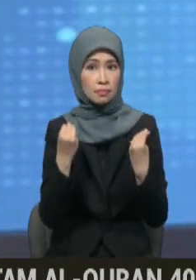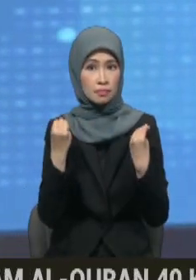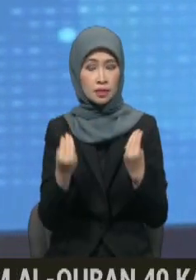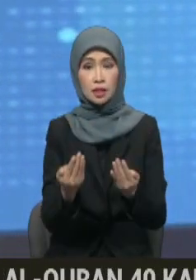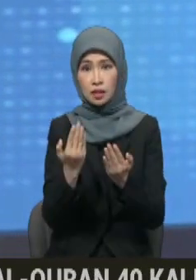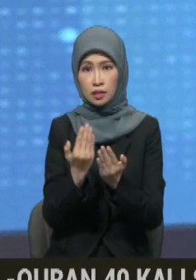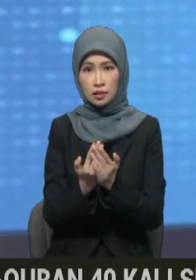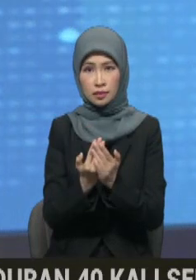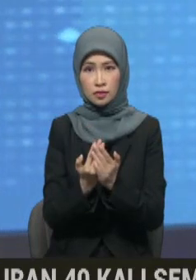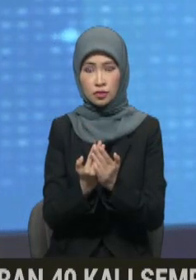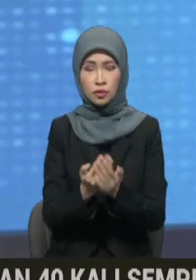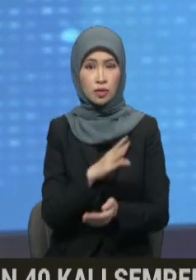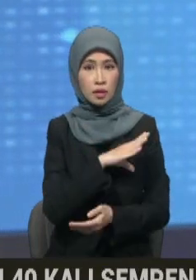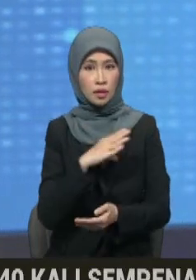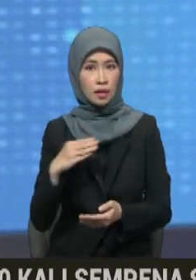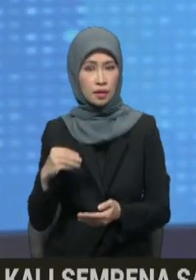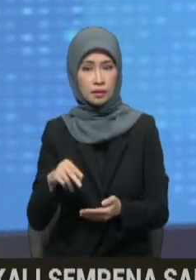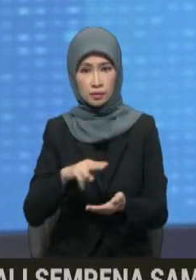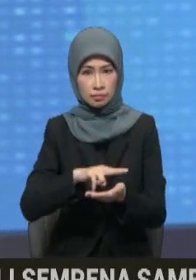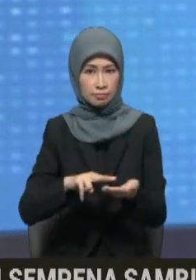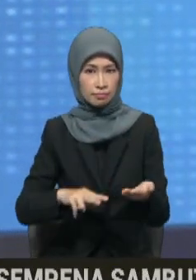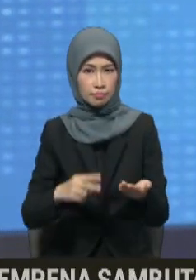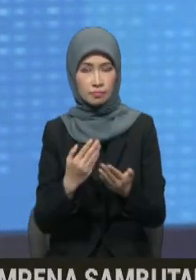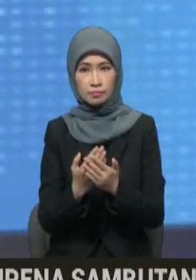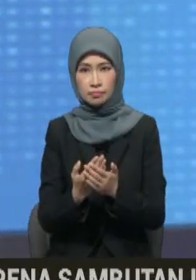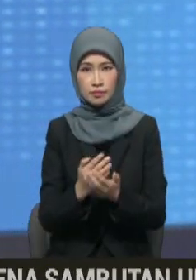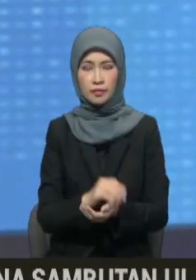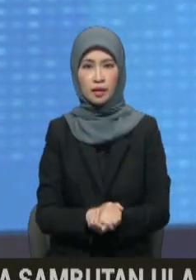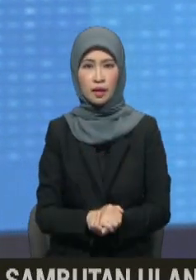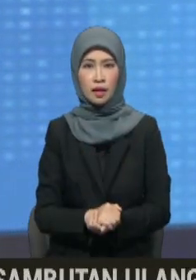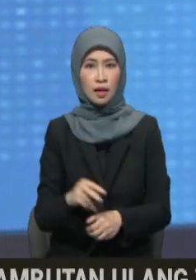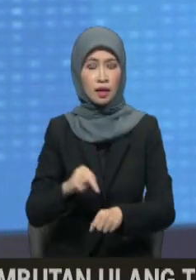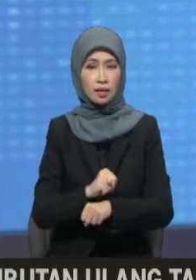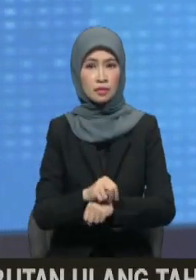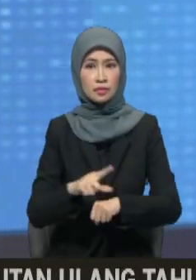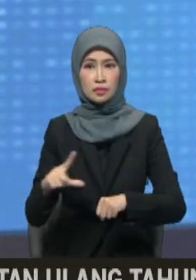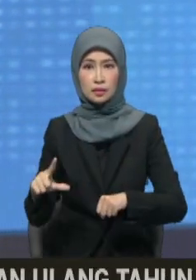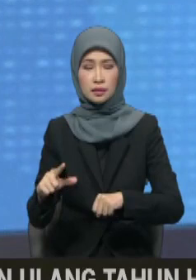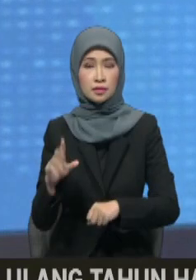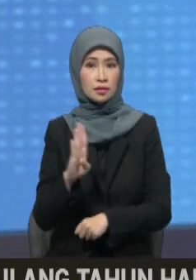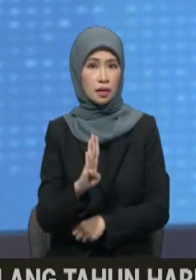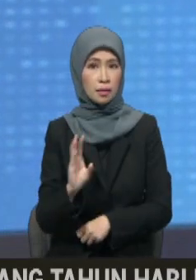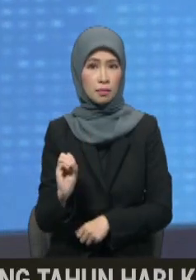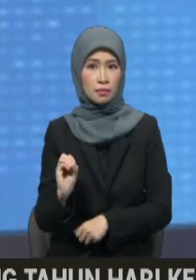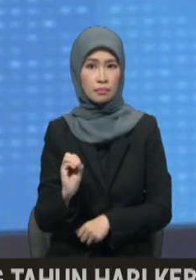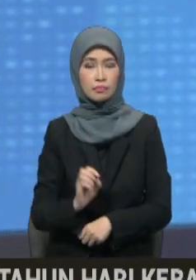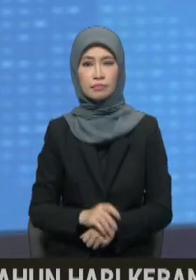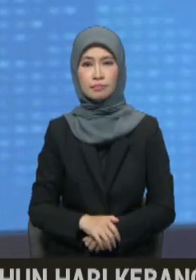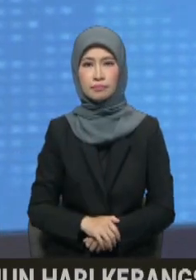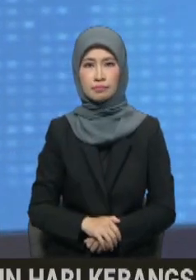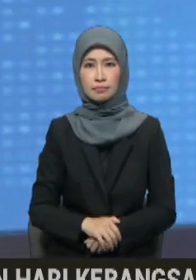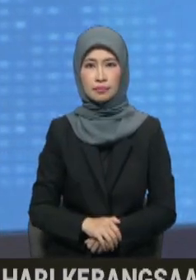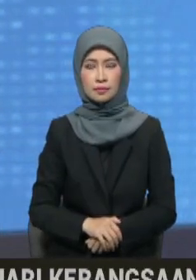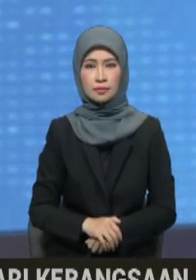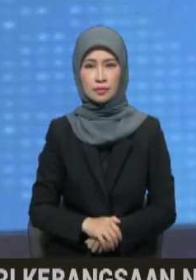membaca Surah Yasin Sempena Semarak ulang tahun hari kebangsaan Negara Brunei Darussalam ke-40 dikelolakan oleh